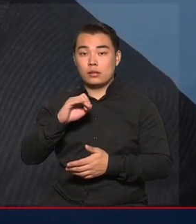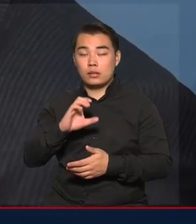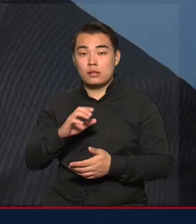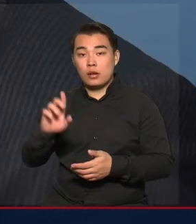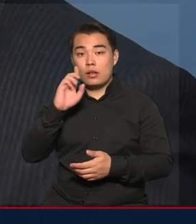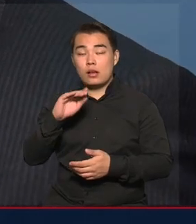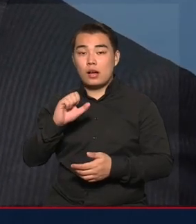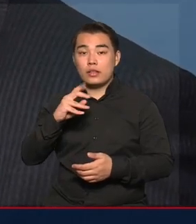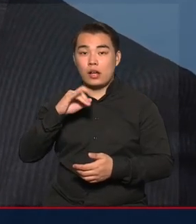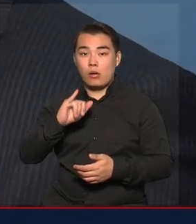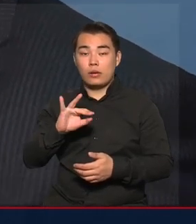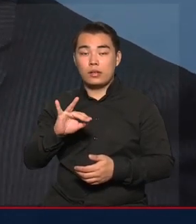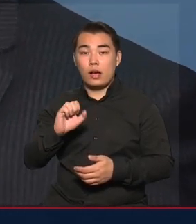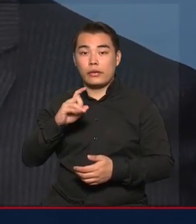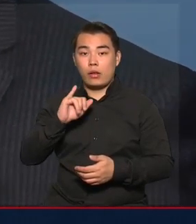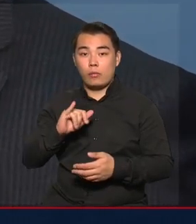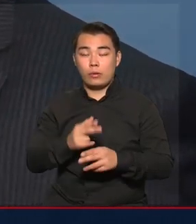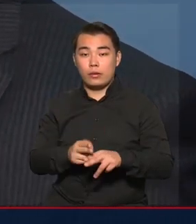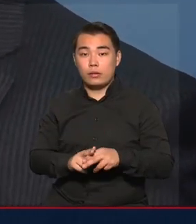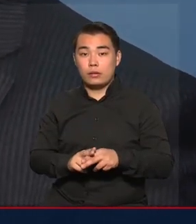Қазақстан, Атырауда, Ақтау жақтарда